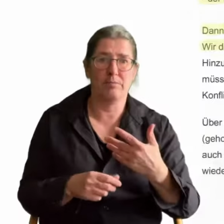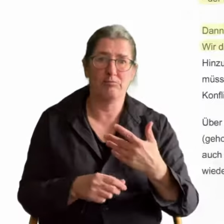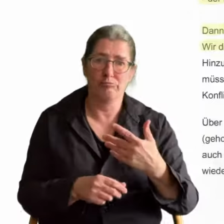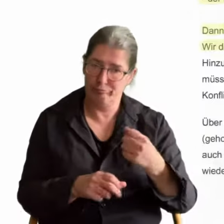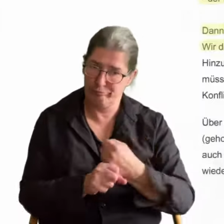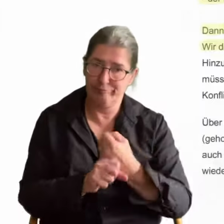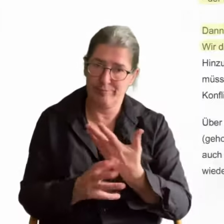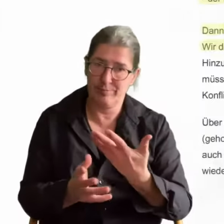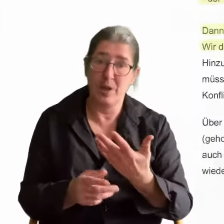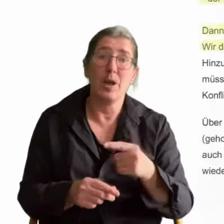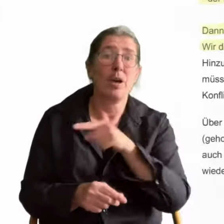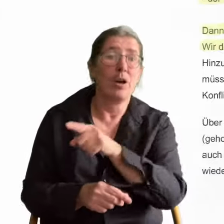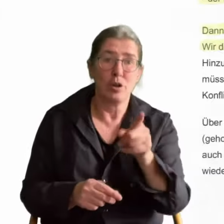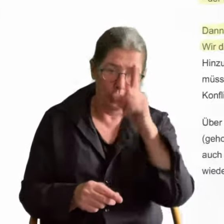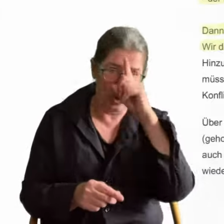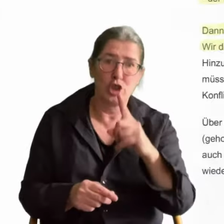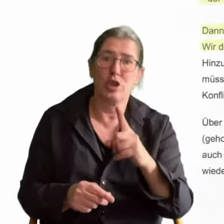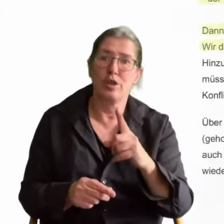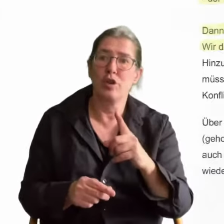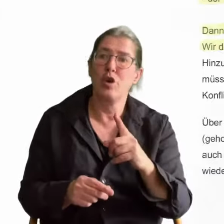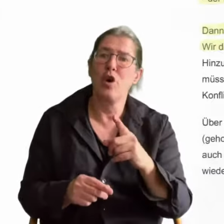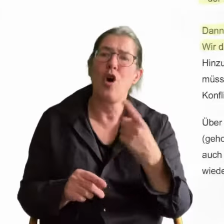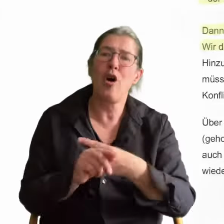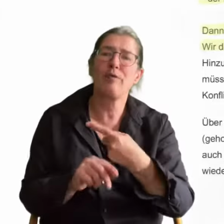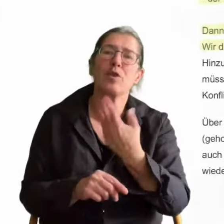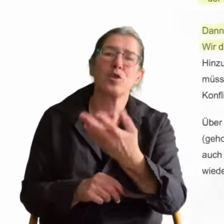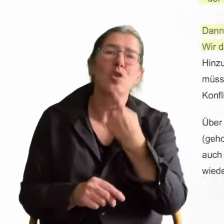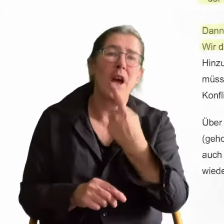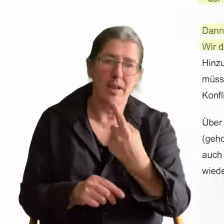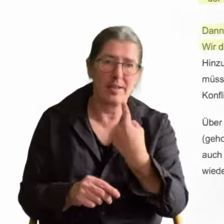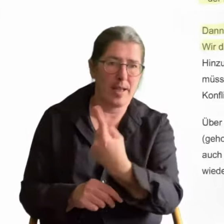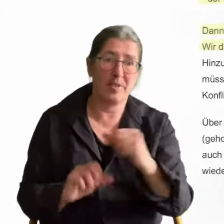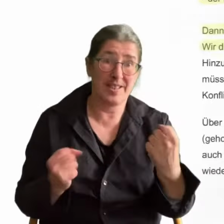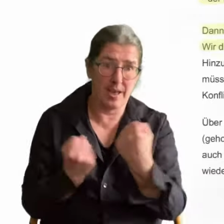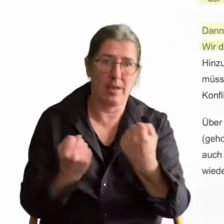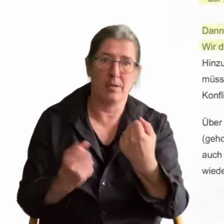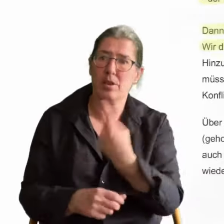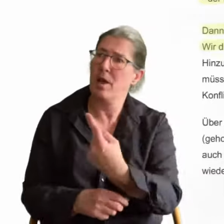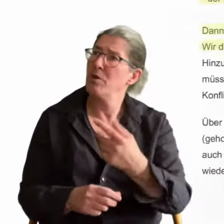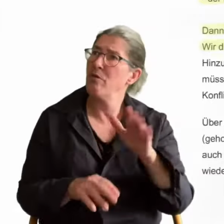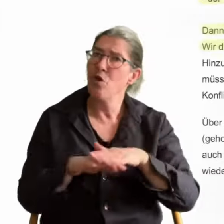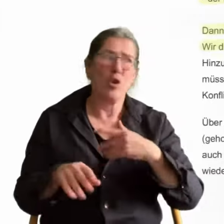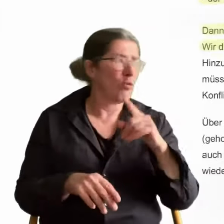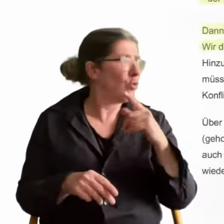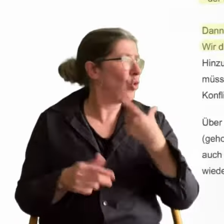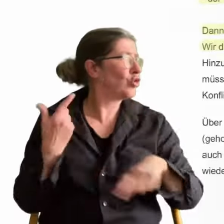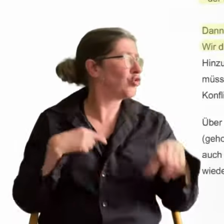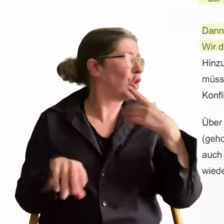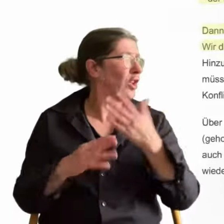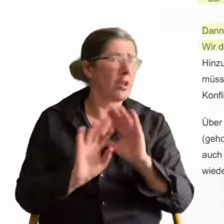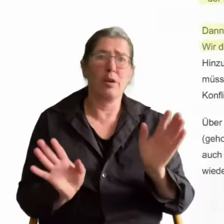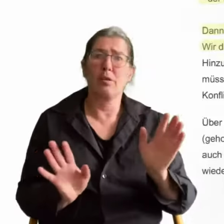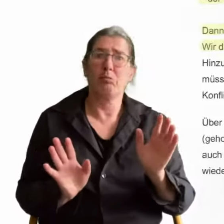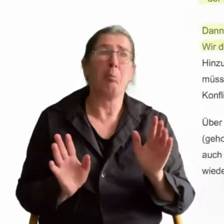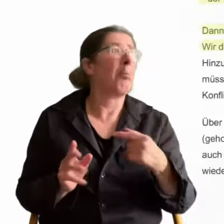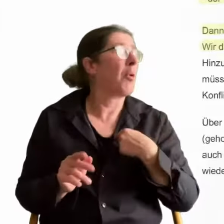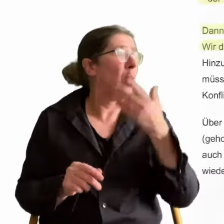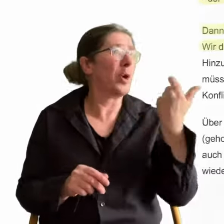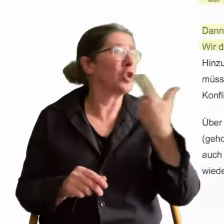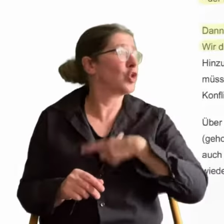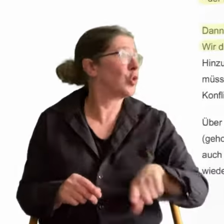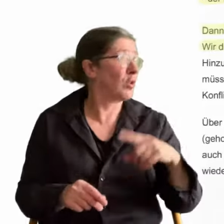das hat man noch oft von deutschen gehört die täter waren und sich überhaupt nicht schuldig fühlen weil sie gesagt haben ich habe